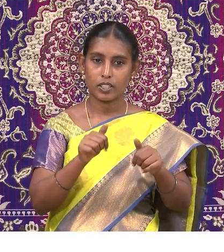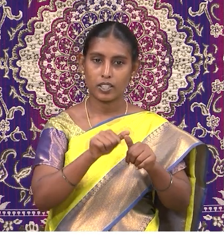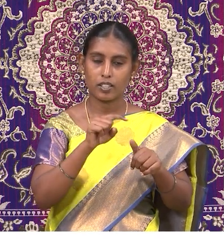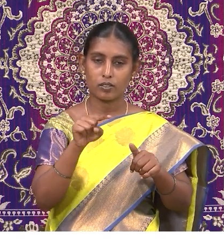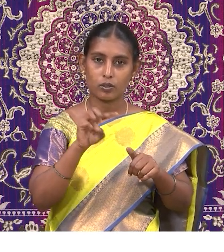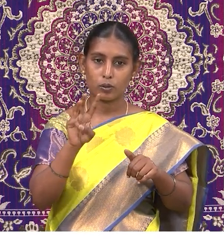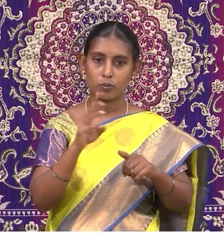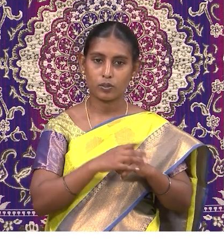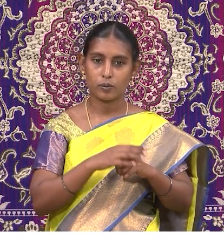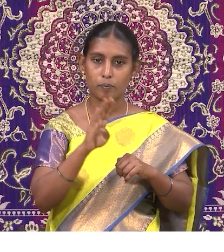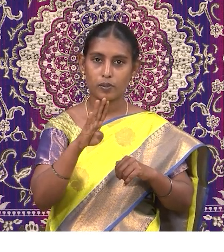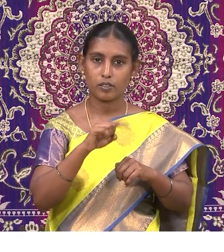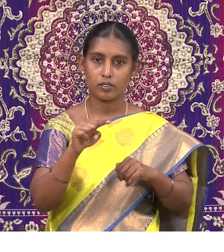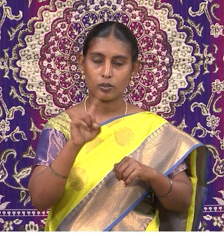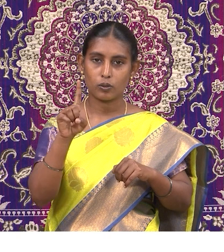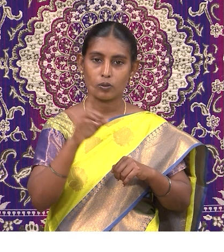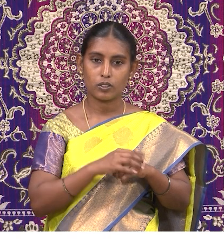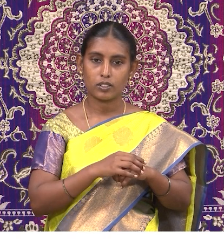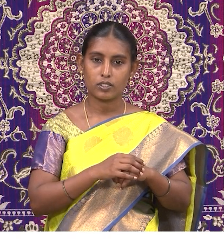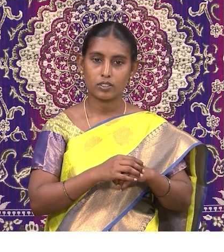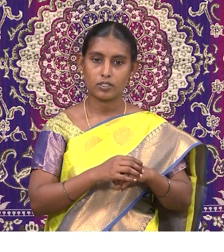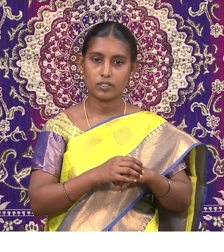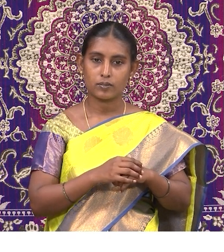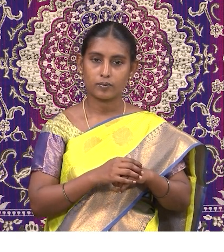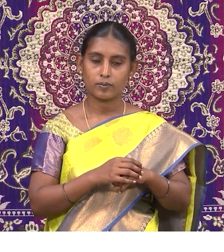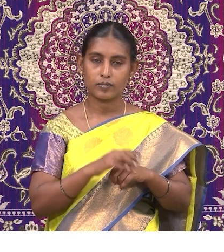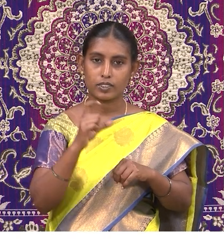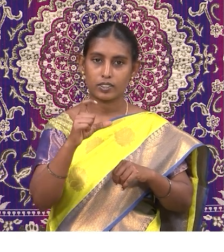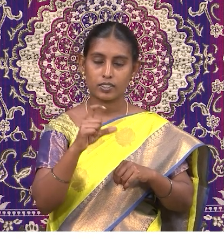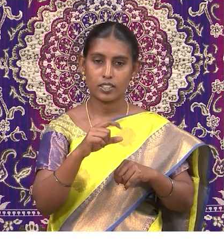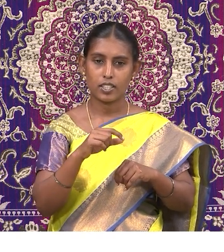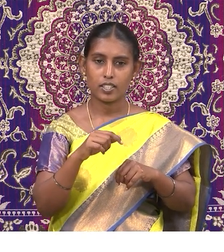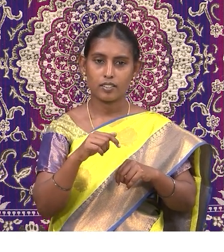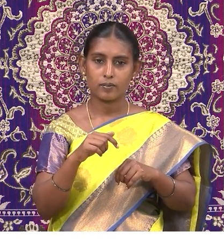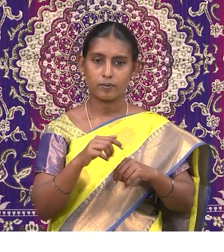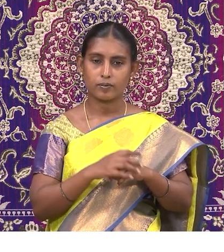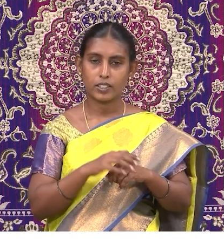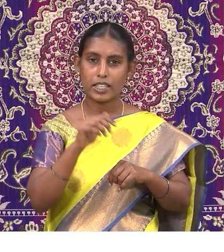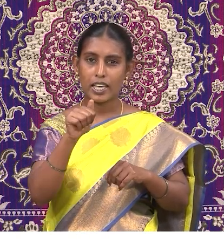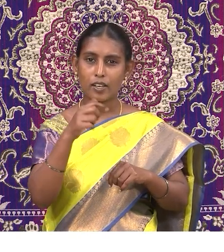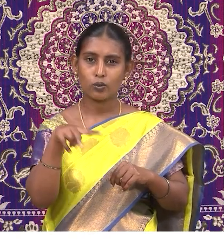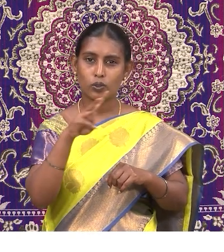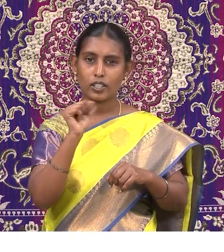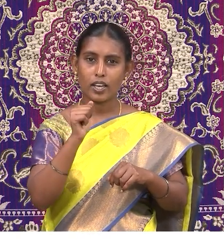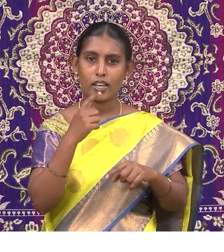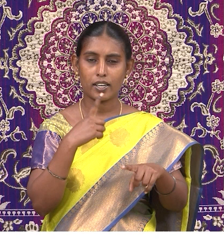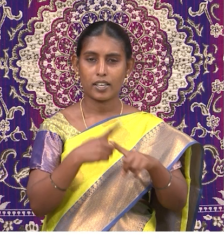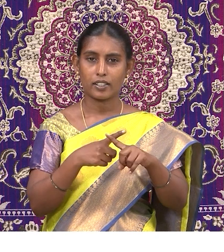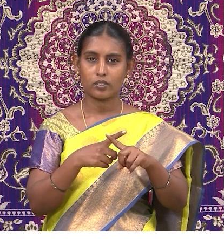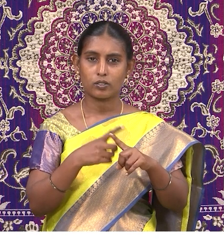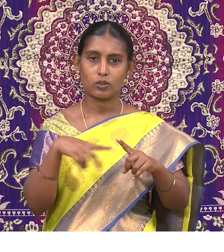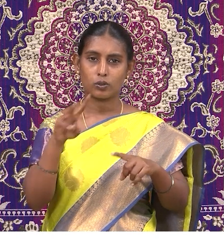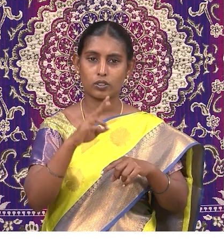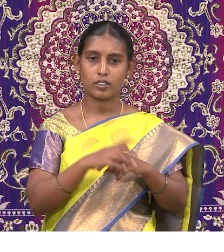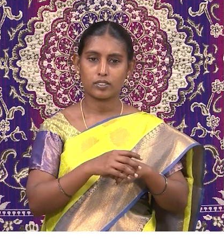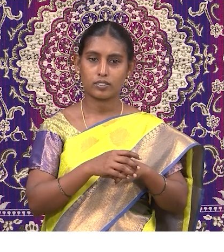இருக்கக்கூடியது, பி இருக்கும்போது ஏவுக்கு பக்கு பக்கத்தில் ஏந்த இந்த எக்ஸ், ஏ ஸ்கொயர்லாம் எக்ஸ் எக்ஸ் ஸ்கொயர் போல், ஏ ஸ்கொயர் என்பது எக்ஸ் ஸ்கொயர் போல, ஏ என்பது